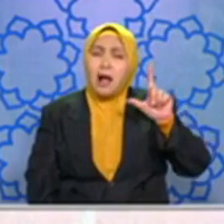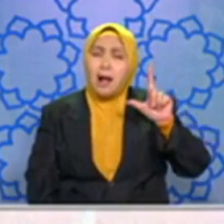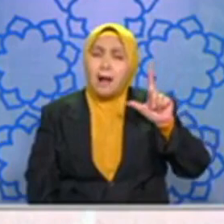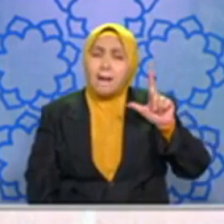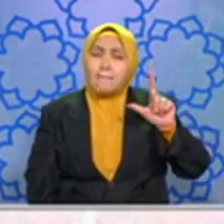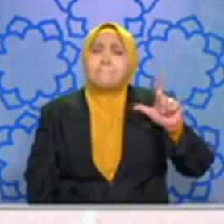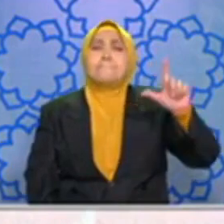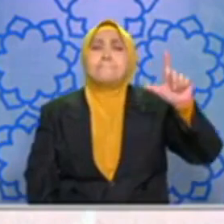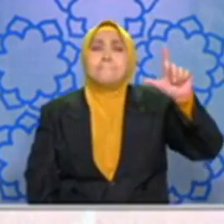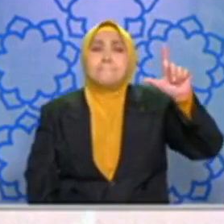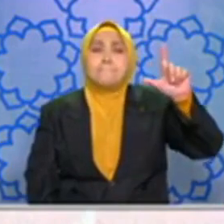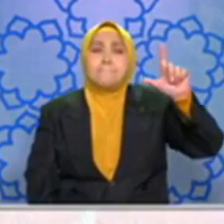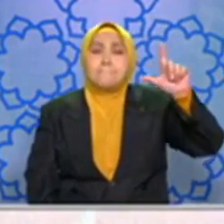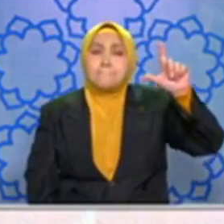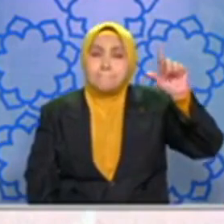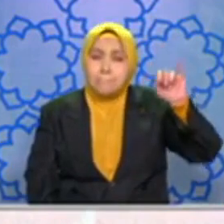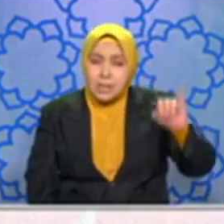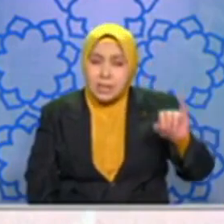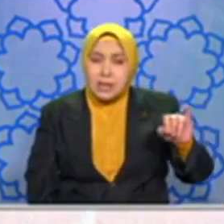lam